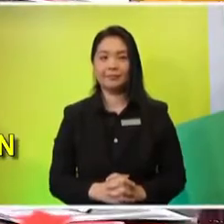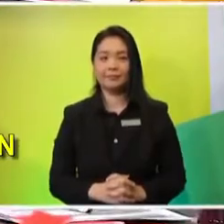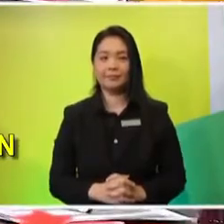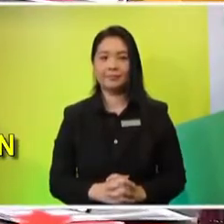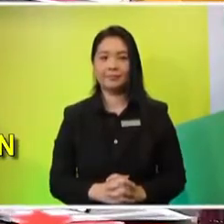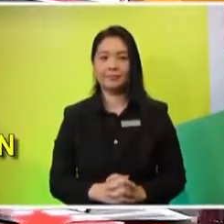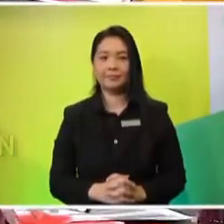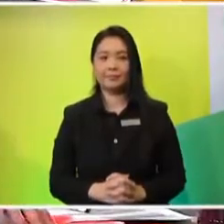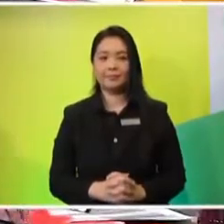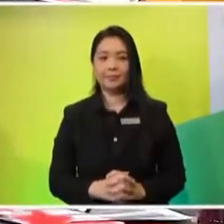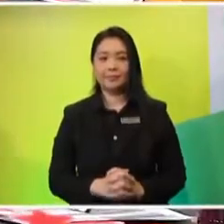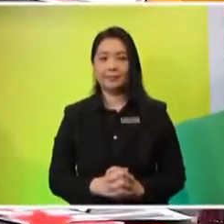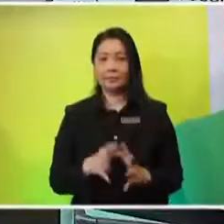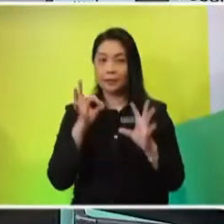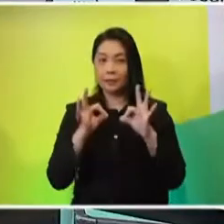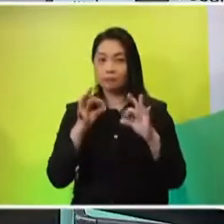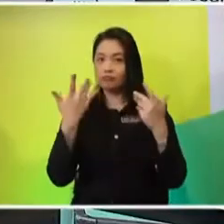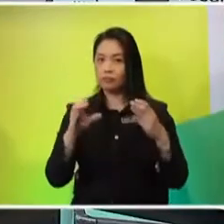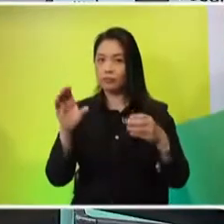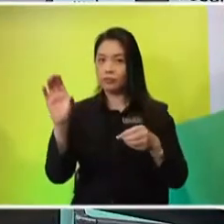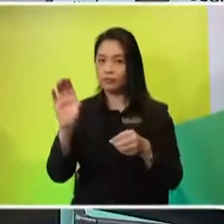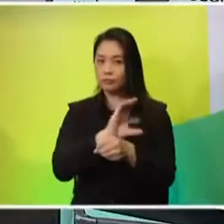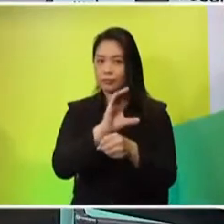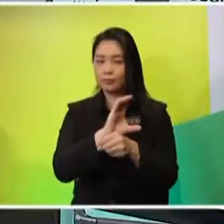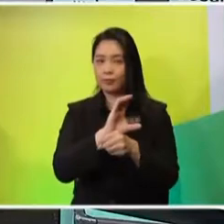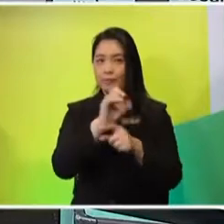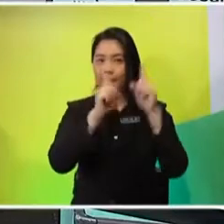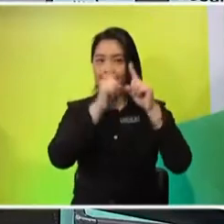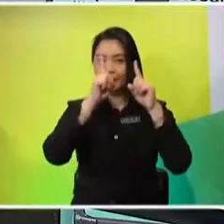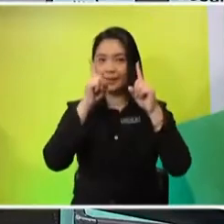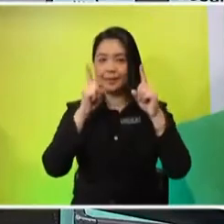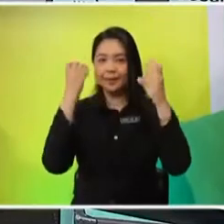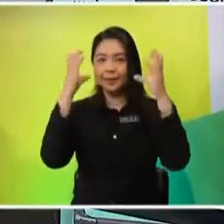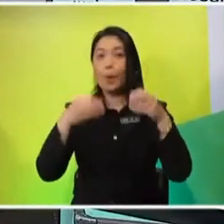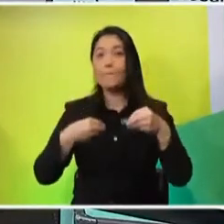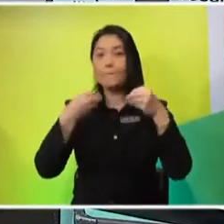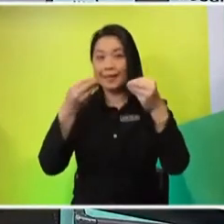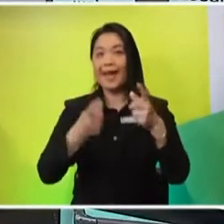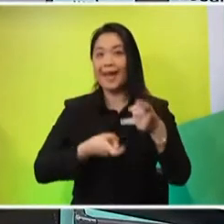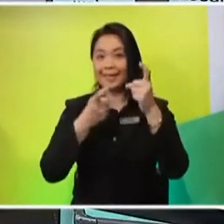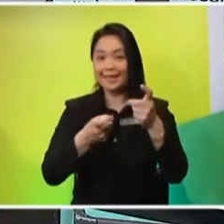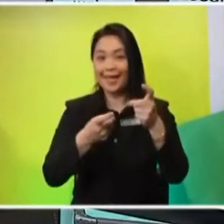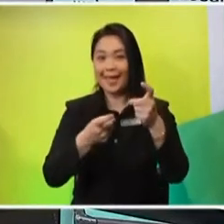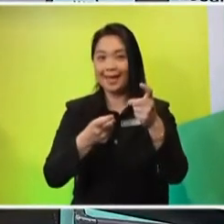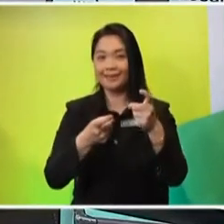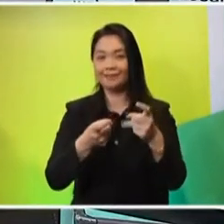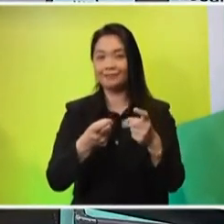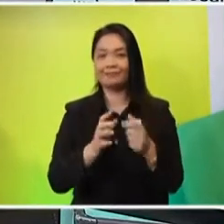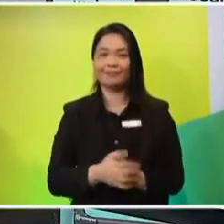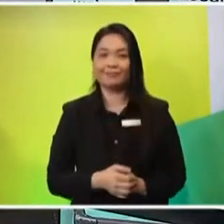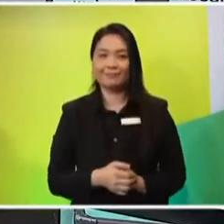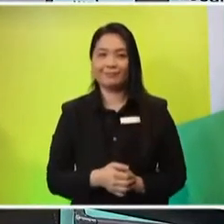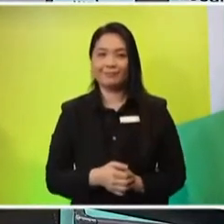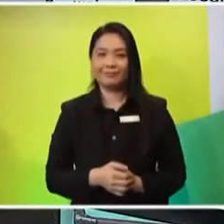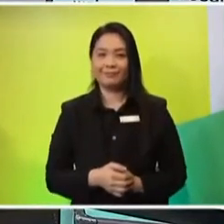dah cukup semua bintang, bolehlah, Mira. Cikgu bagilah wafer ni pada Mira. Wah, okey,